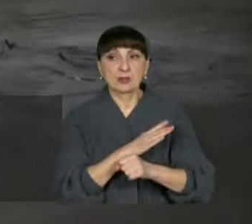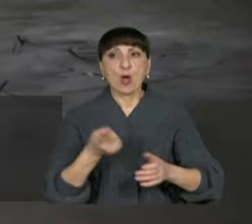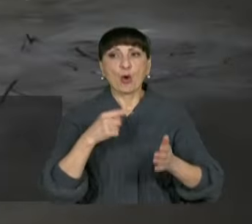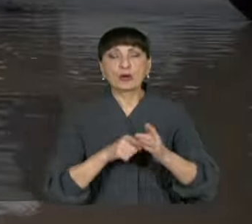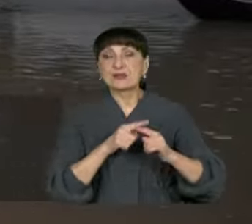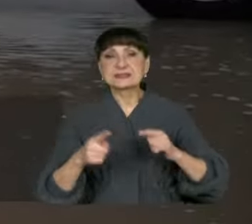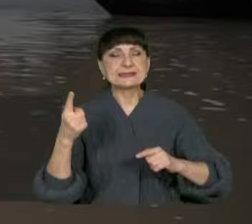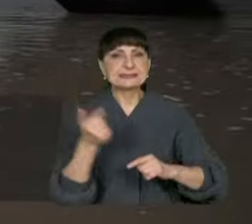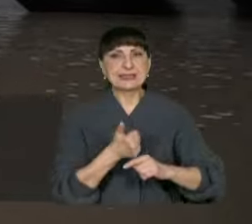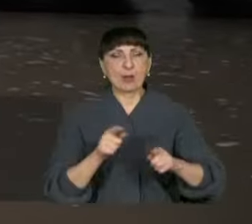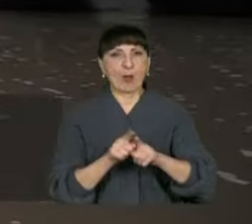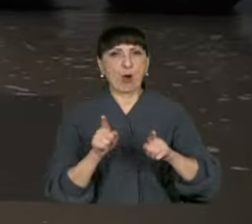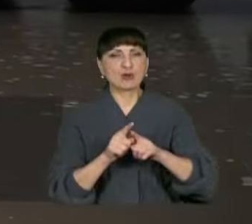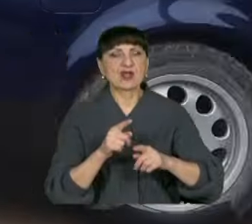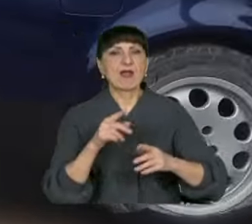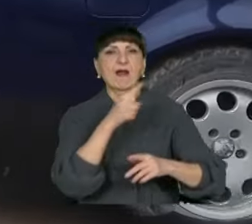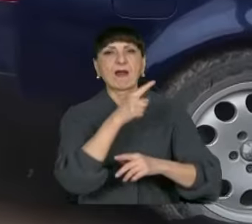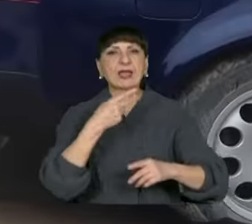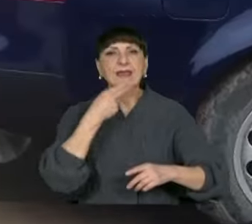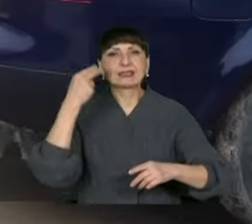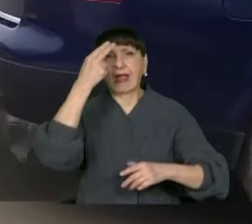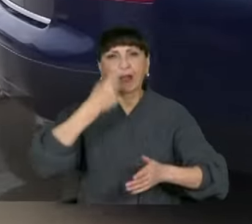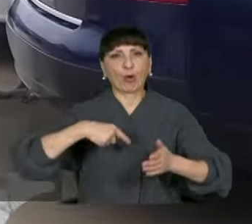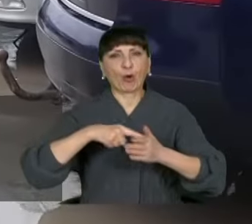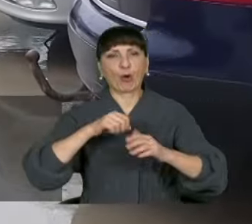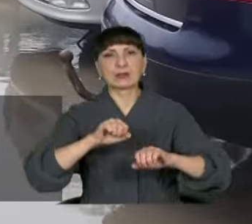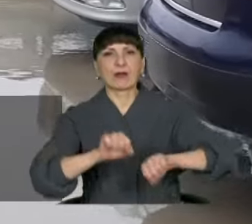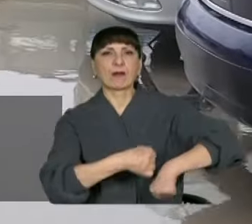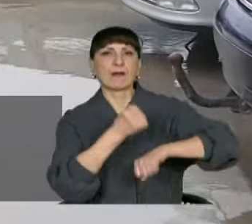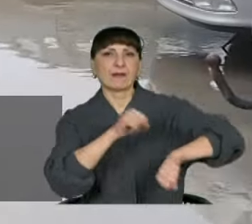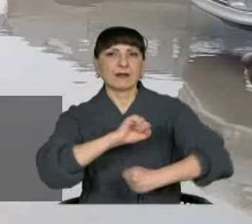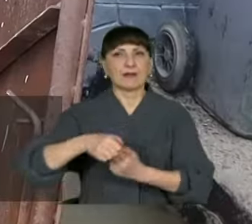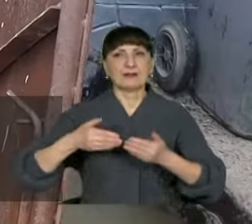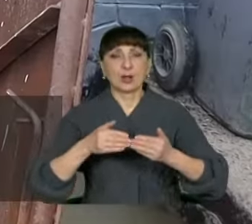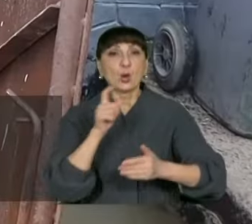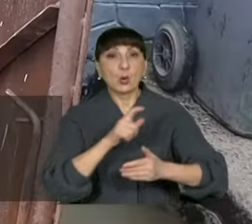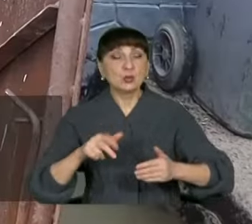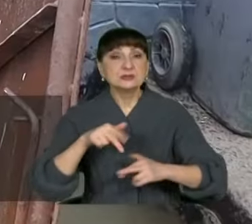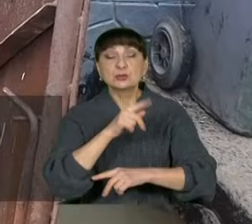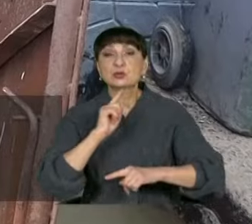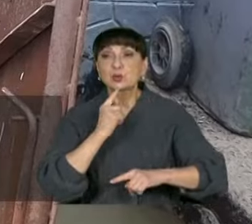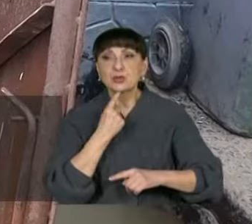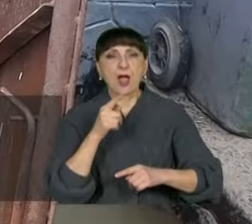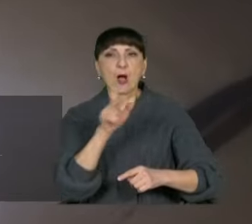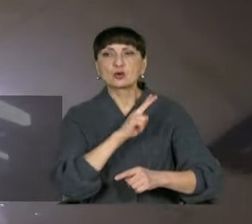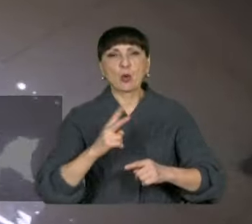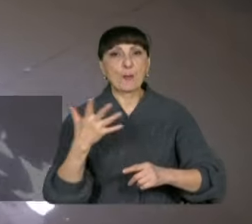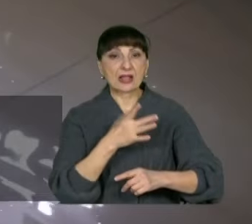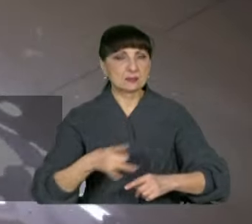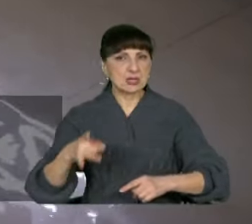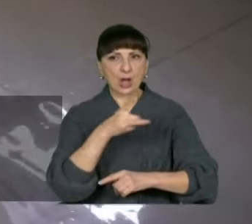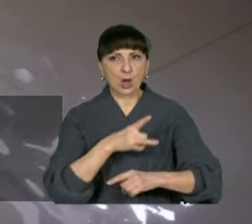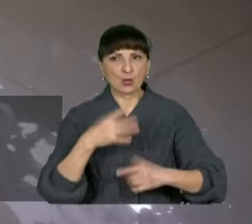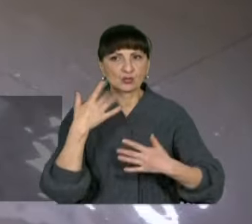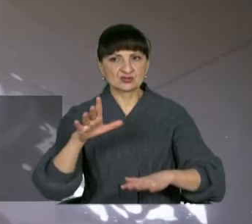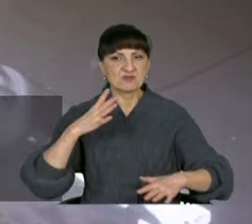последние недели сравнивают с далекой Венецией. Не то что автомобилям, пешеходам тяжело передвигаться, а жителям домов, расположенных в 5-м микрорайоне, и